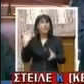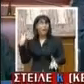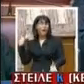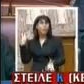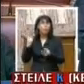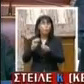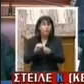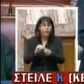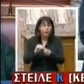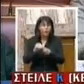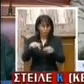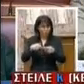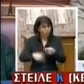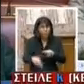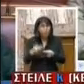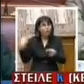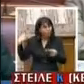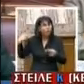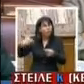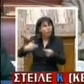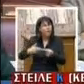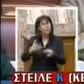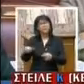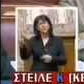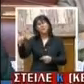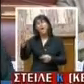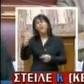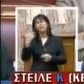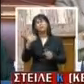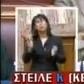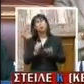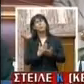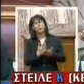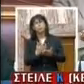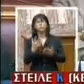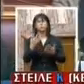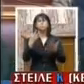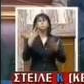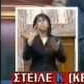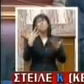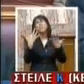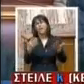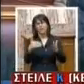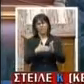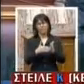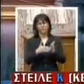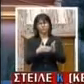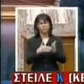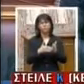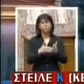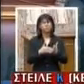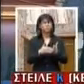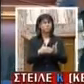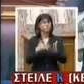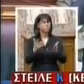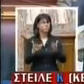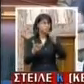σας ερωτώ, ένας μικρομεσαίος που έχει εισόδημα το 10, 900 ευρώ, και είναι πολλοί